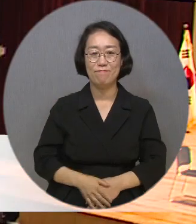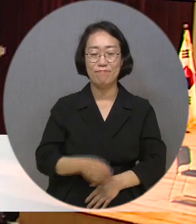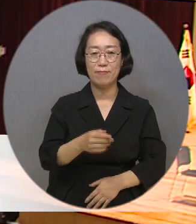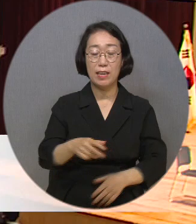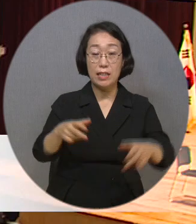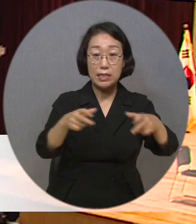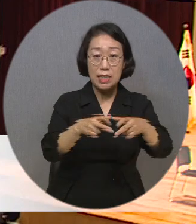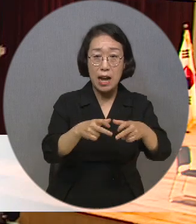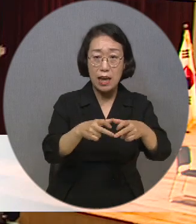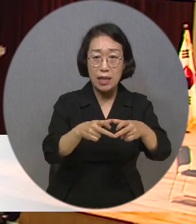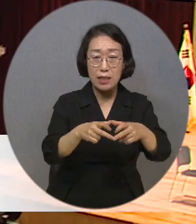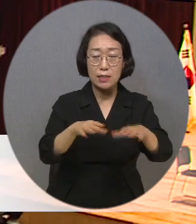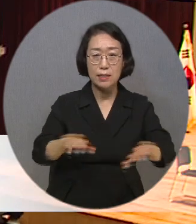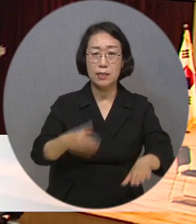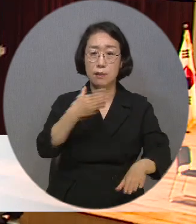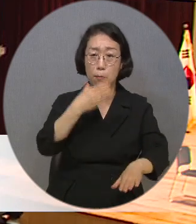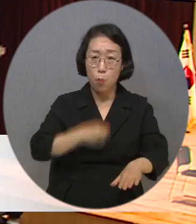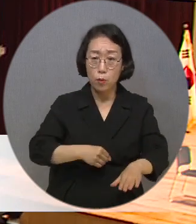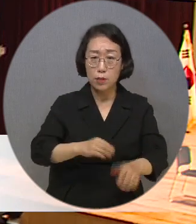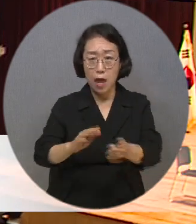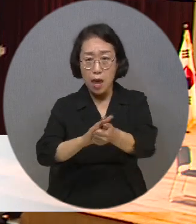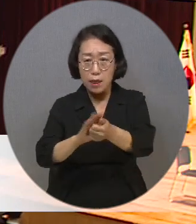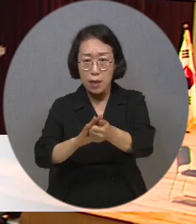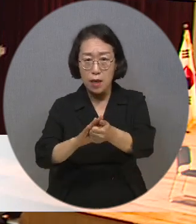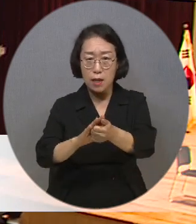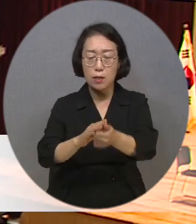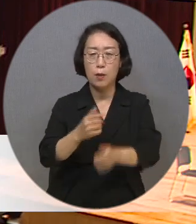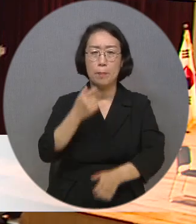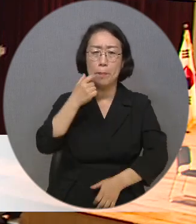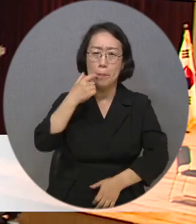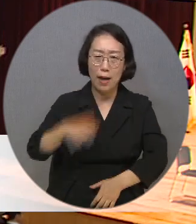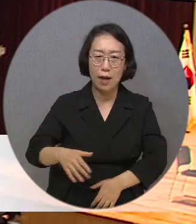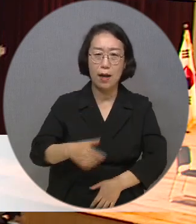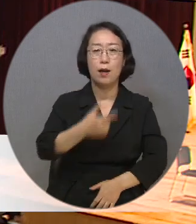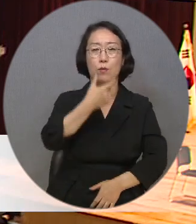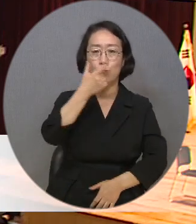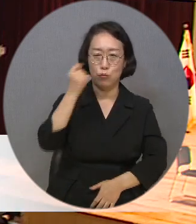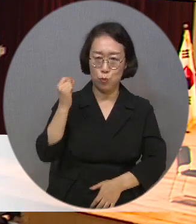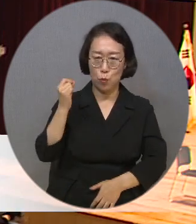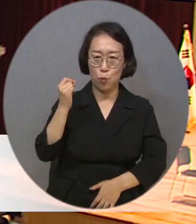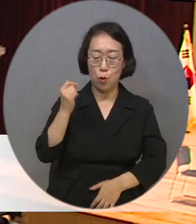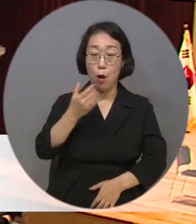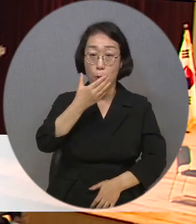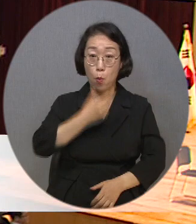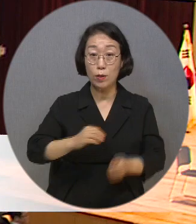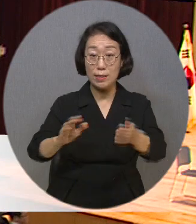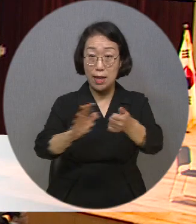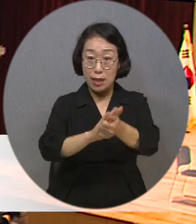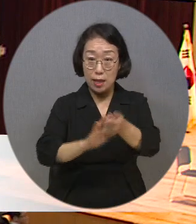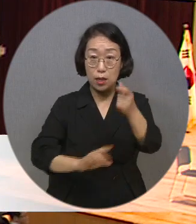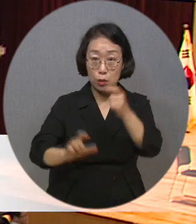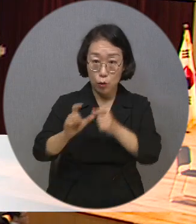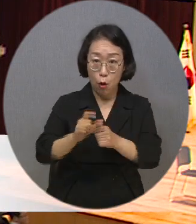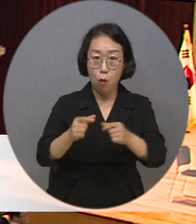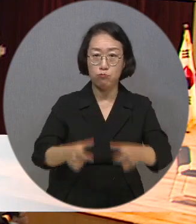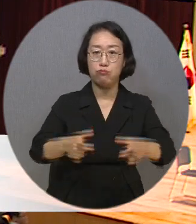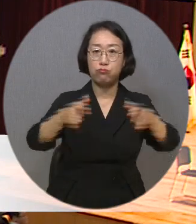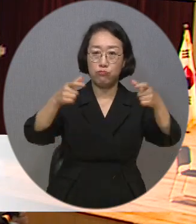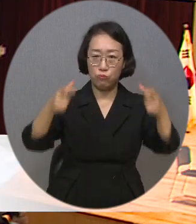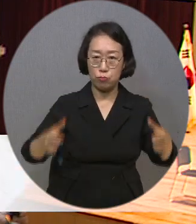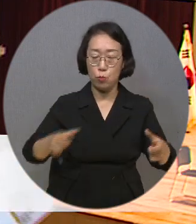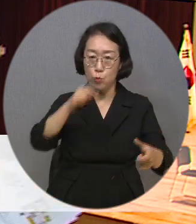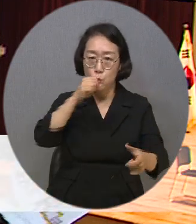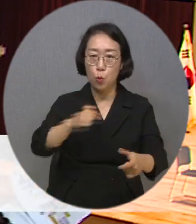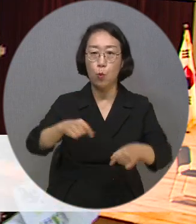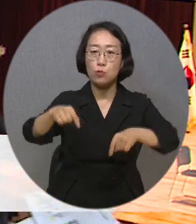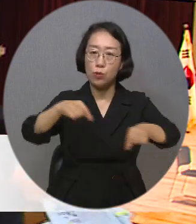장애인들이 지금 받고 있는 복지로는 아직 조금 더 부족하다는 생각이 들고 그 복지에 대해서 조금 더 개선하고 더 좋은 정책이